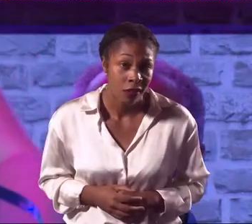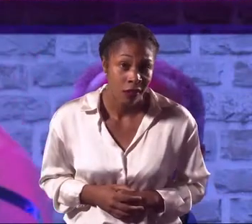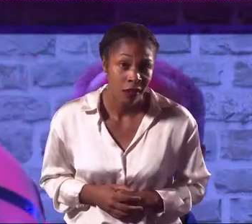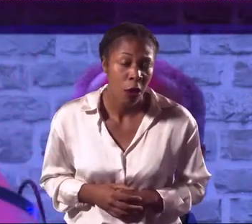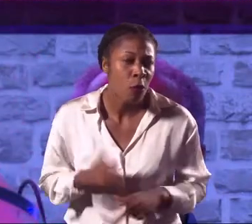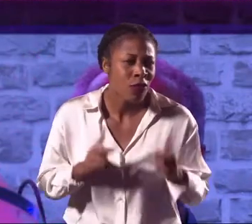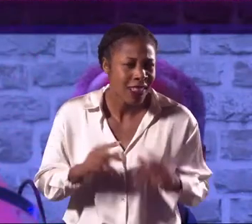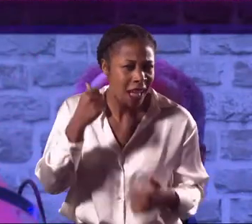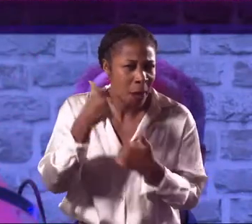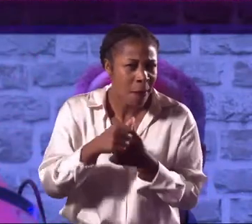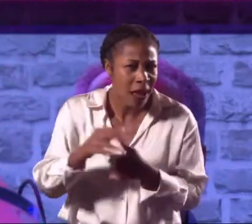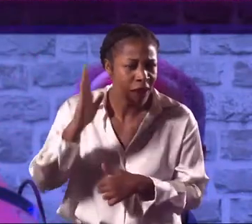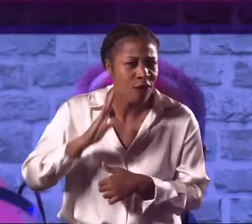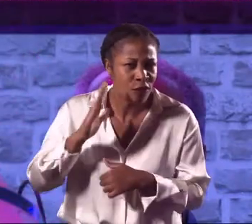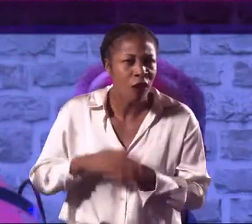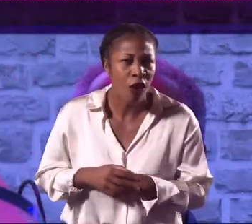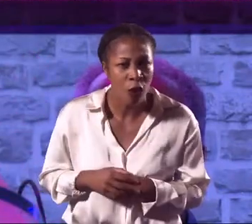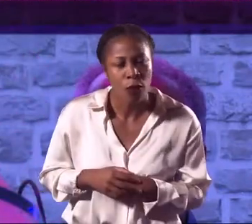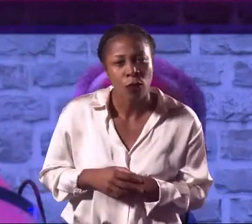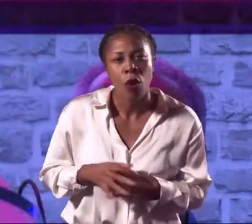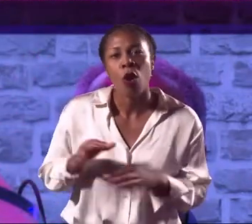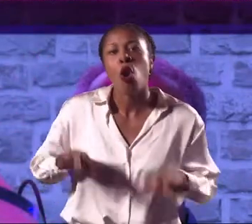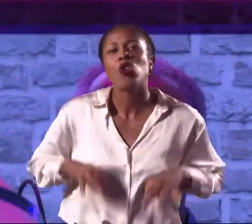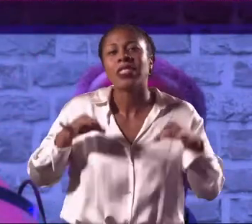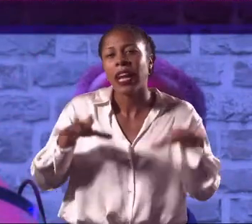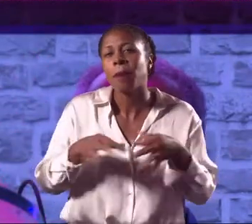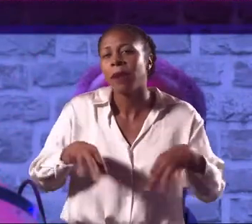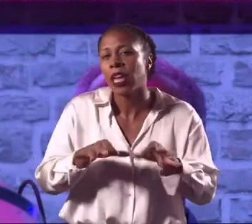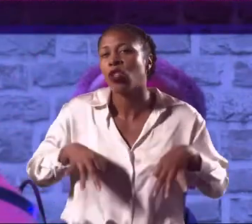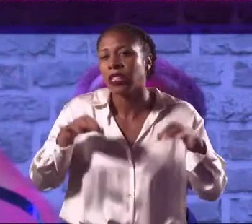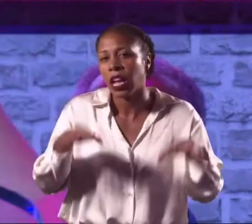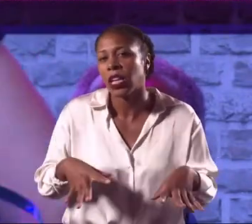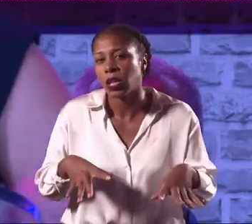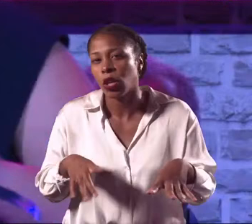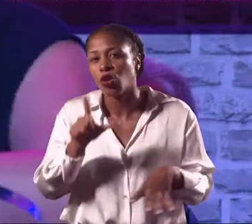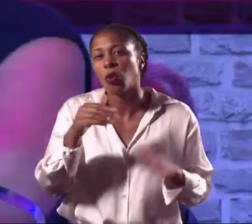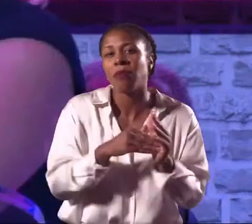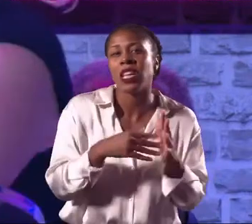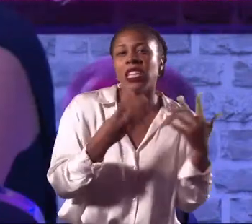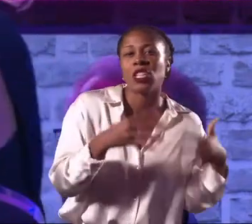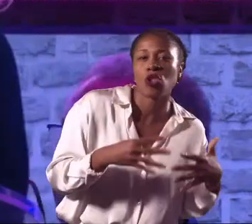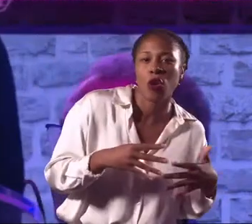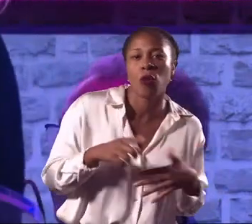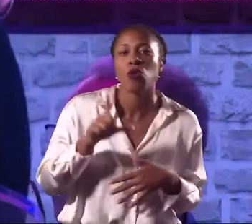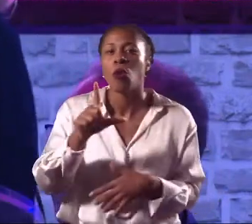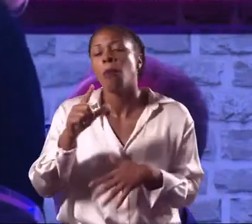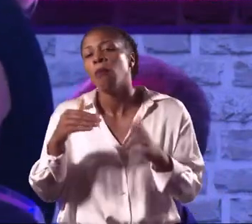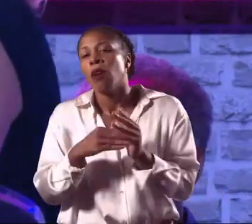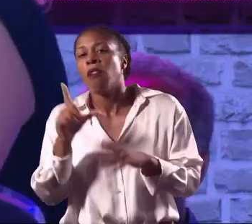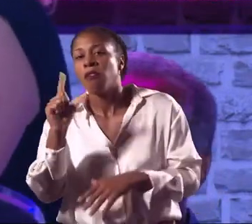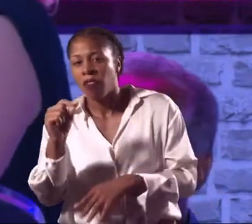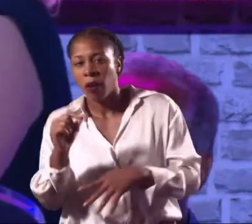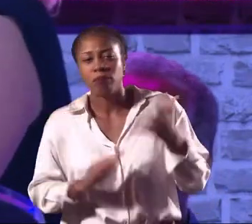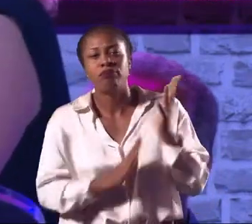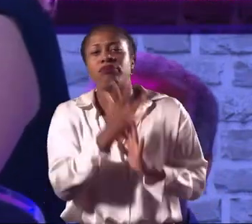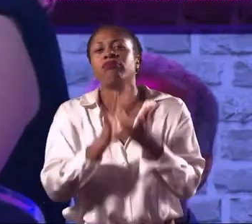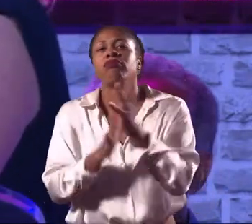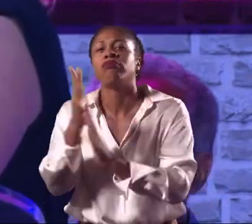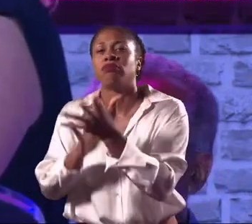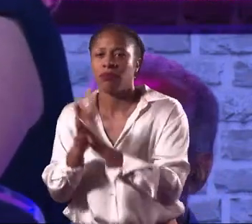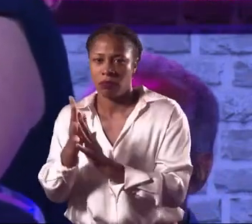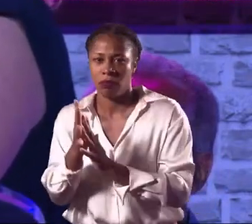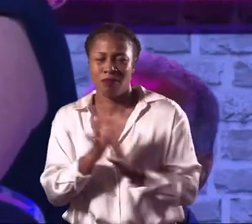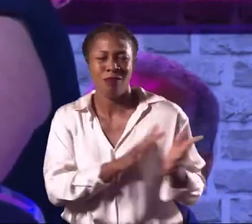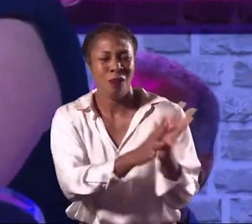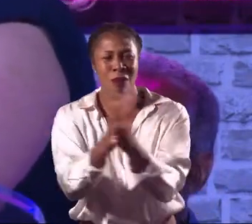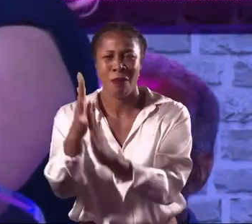vous rappelez-vous des méga-feux qu'il y avait eu en Australie en 2019-2020. Méga-feux qui avaient causé la mort de 26